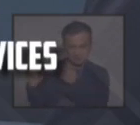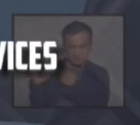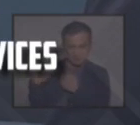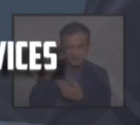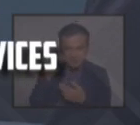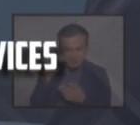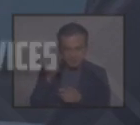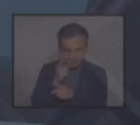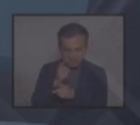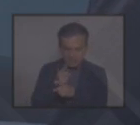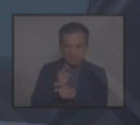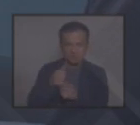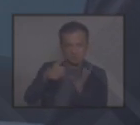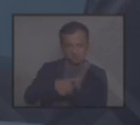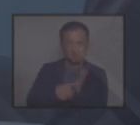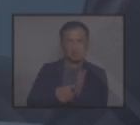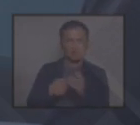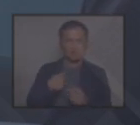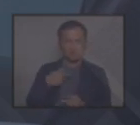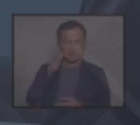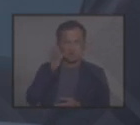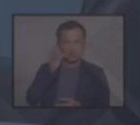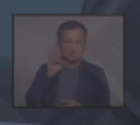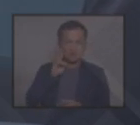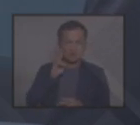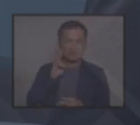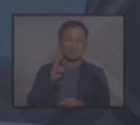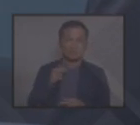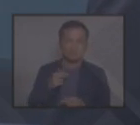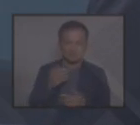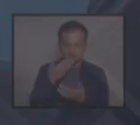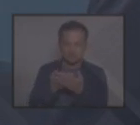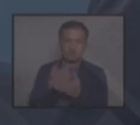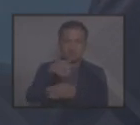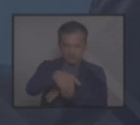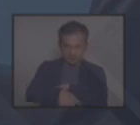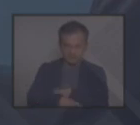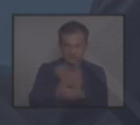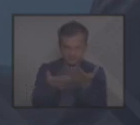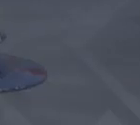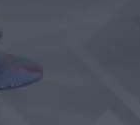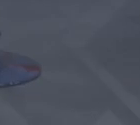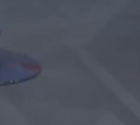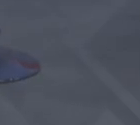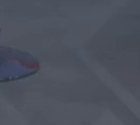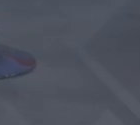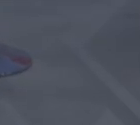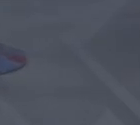karapat-dapat iboto. Ako po si Luchi Cruz-Valdes. Magandang gabi po sa inyong lahat.